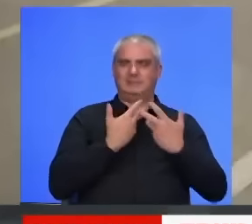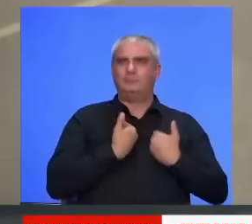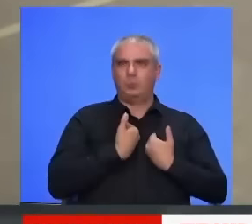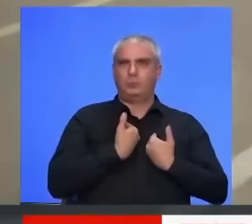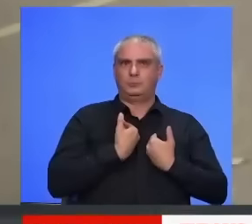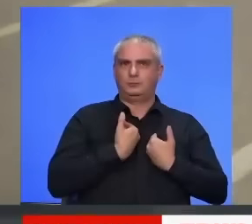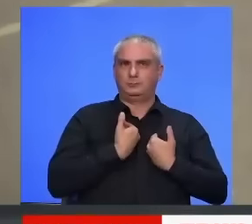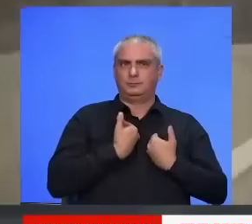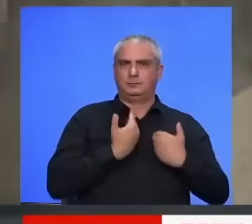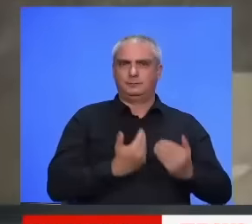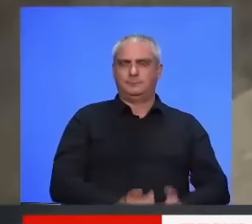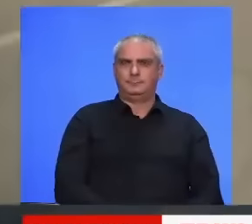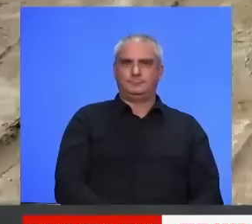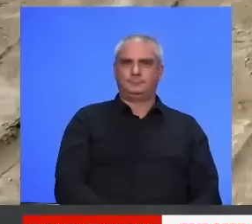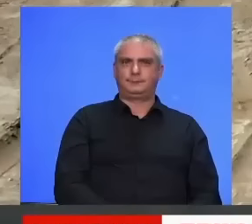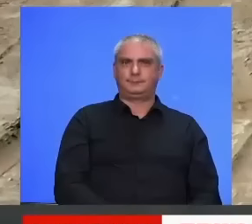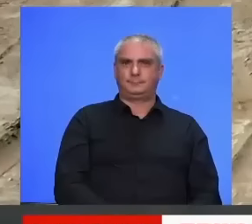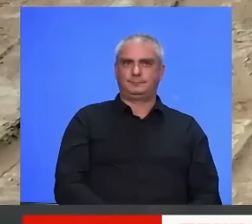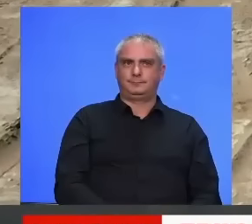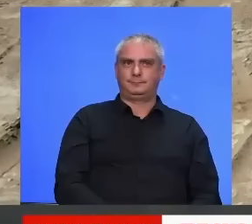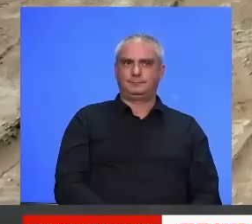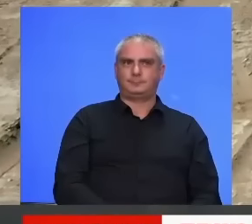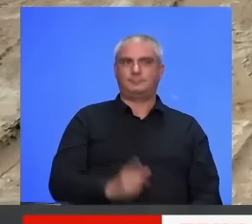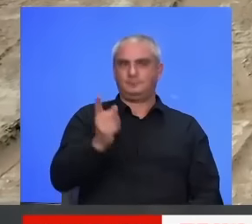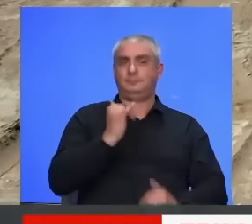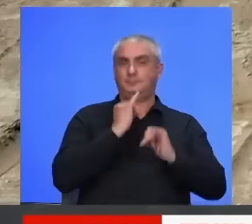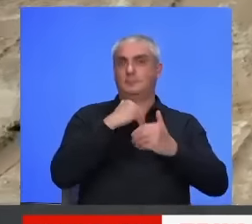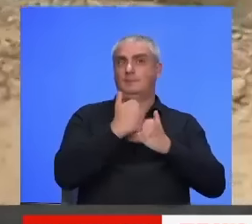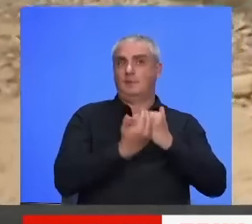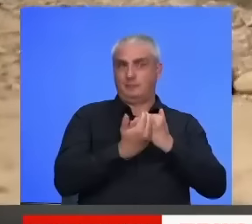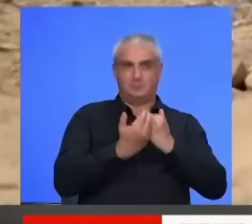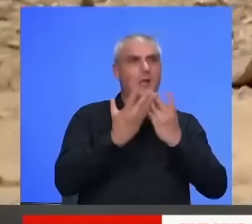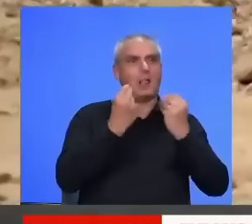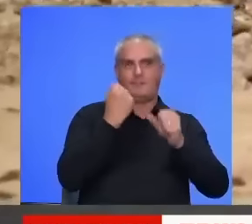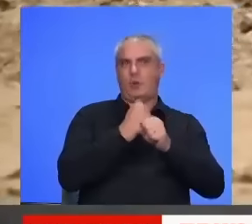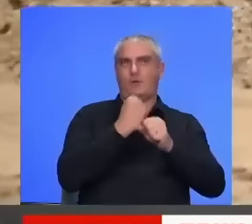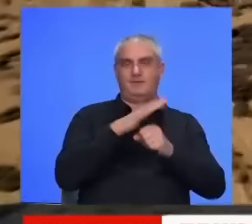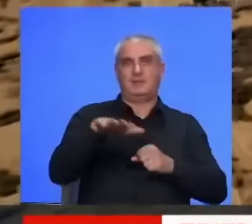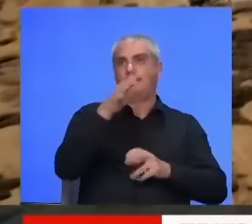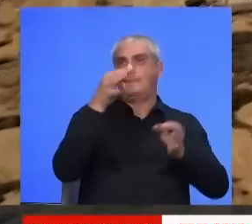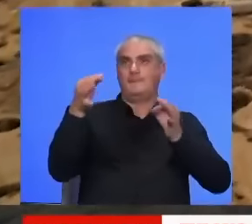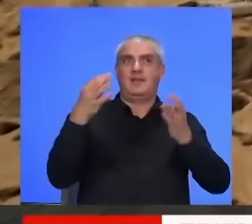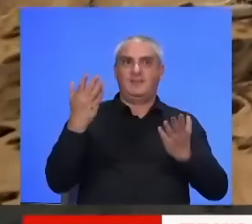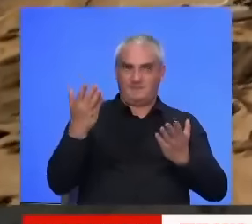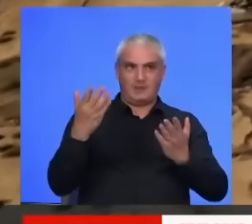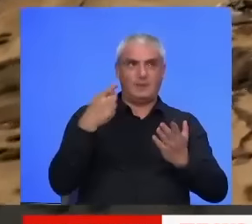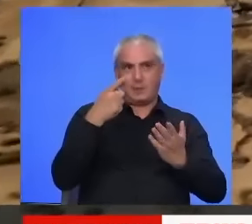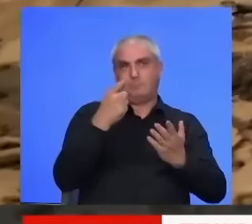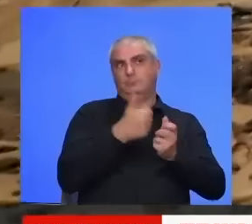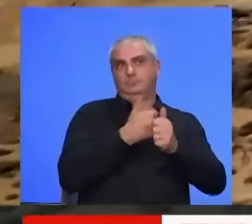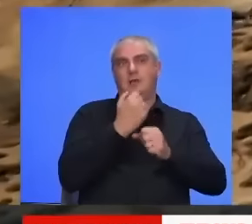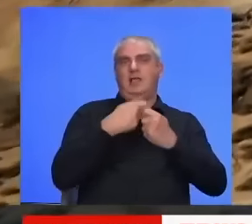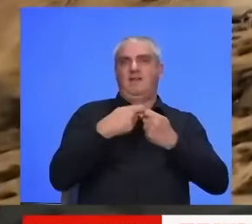לציבור. היא בעצם מספקת פרנסה להרבה מאוד עובדים בפריפריה, שהם בתורם